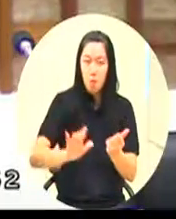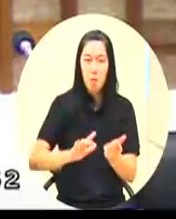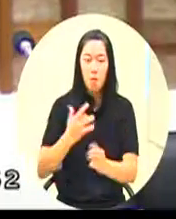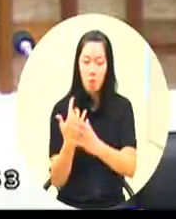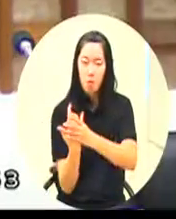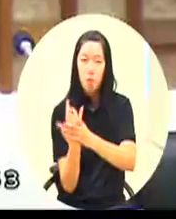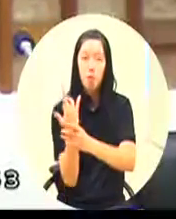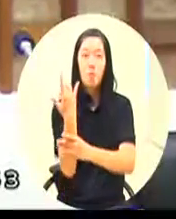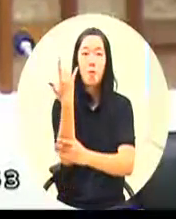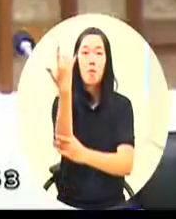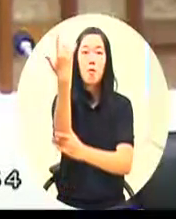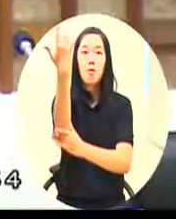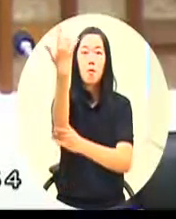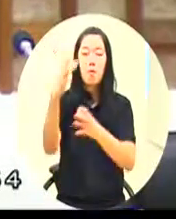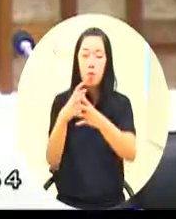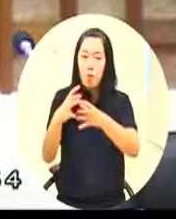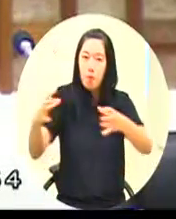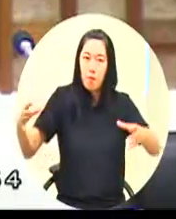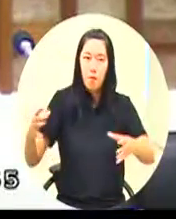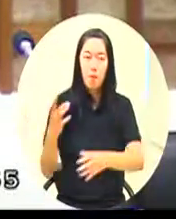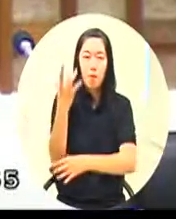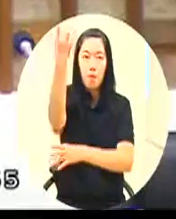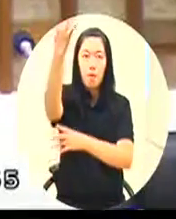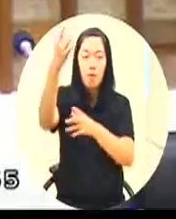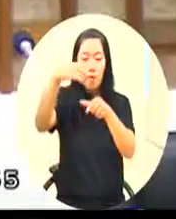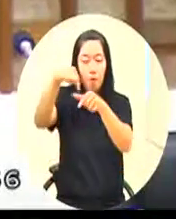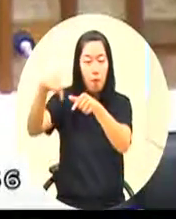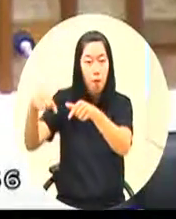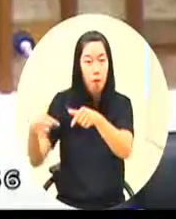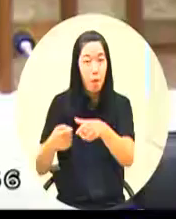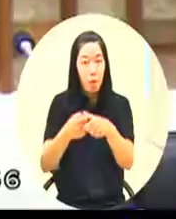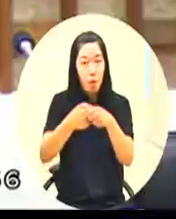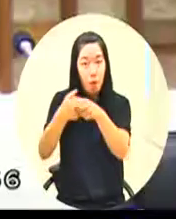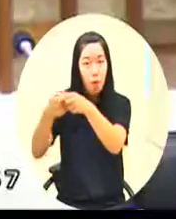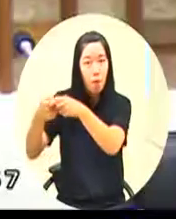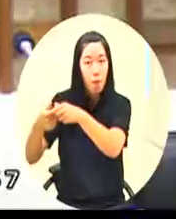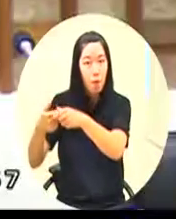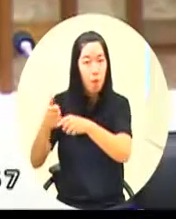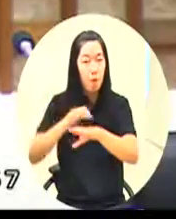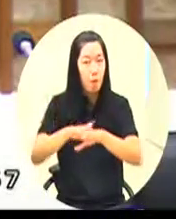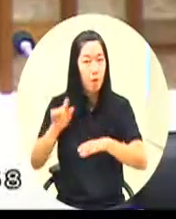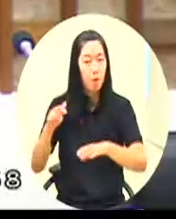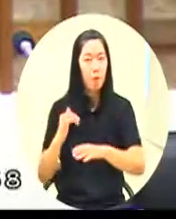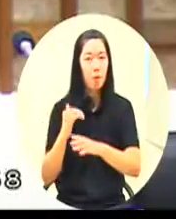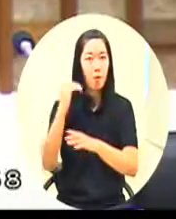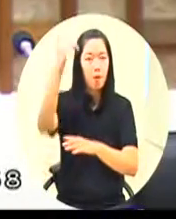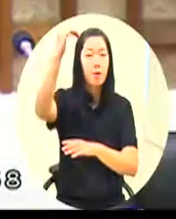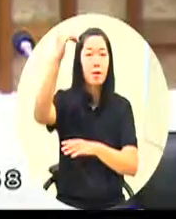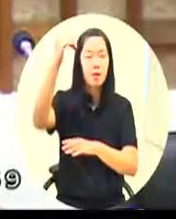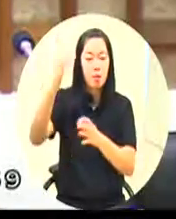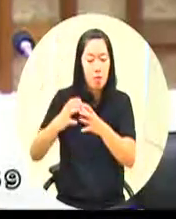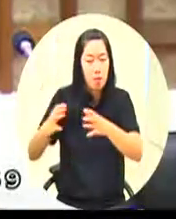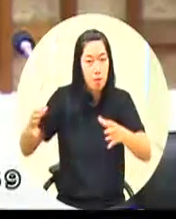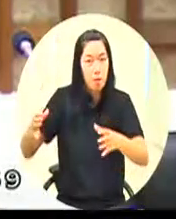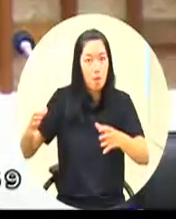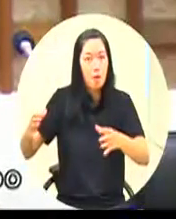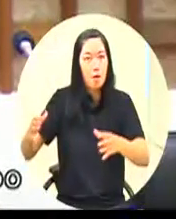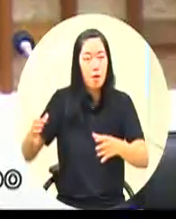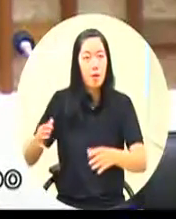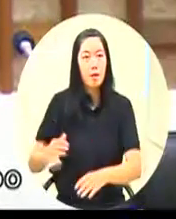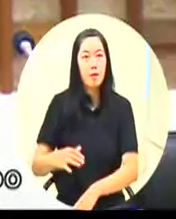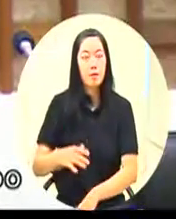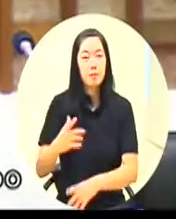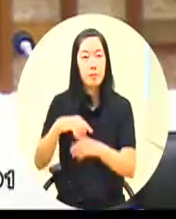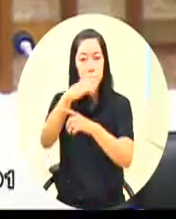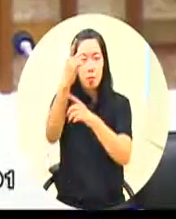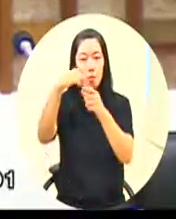它也会长出来它的枝叶嘛，它可是它的枝叶它的高度长高了，也是长这个枝叶